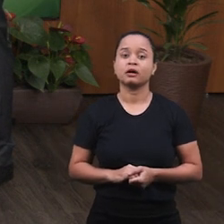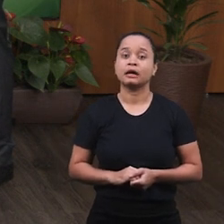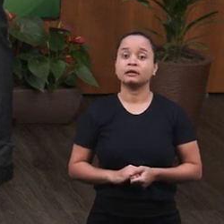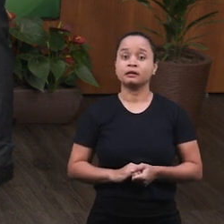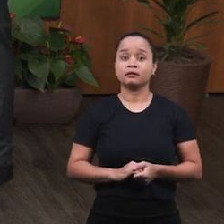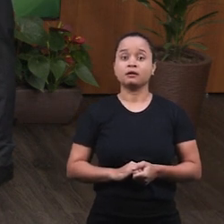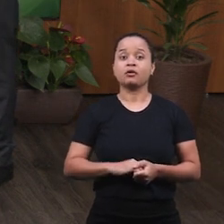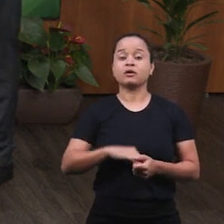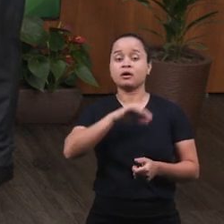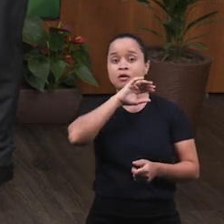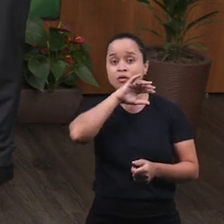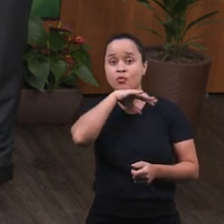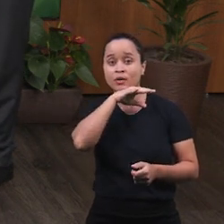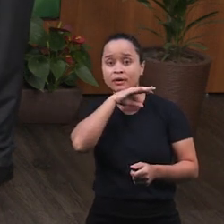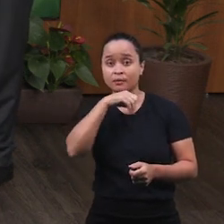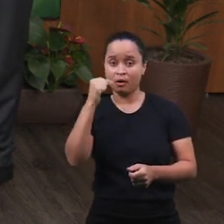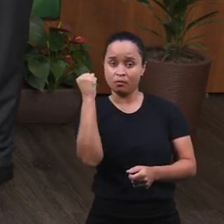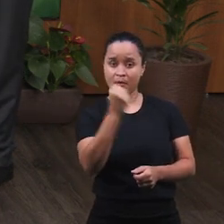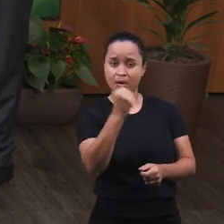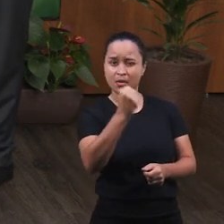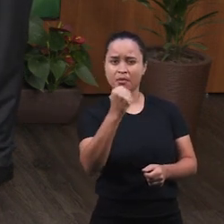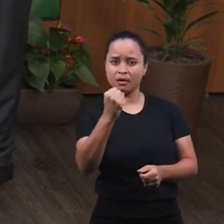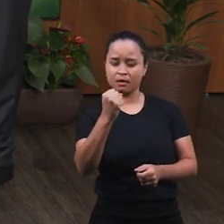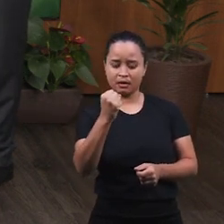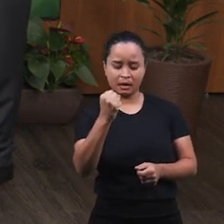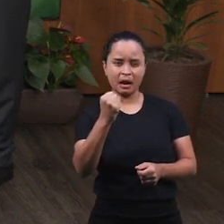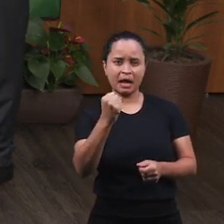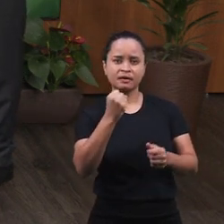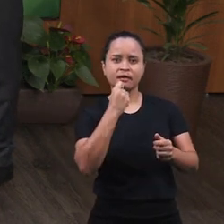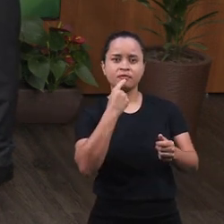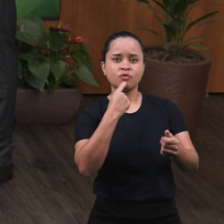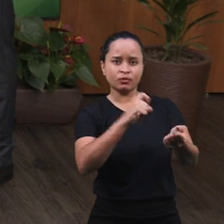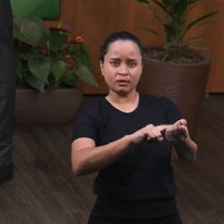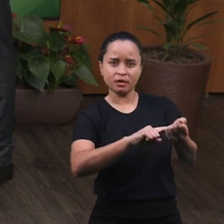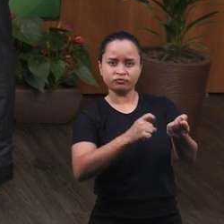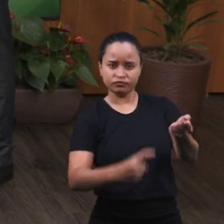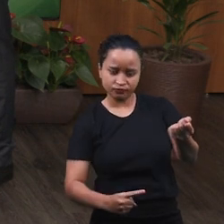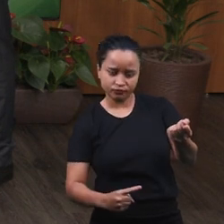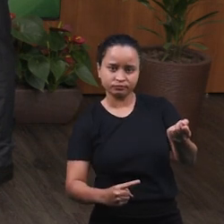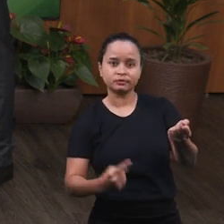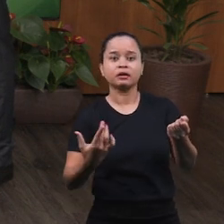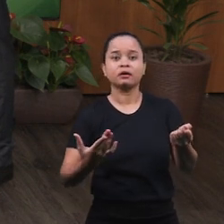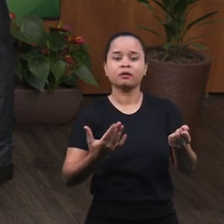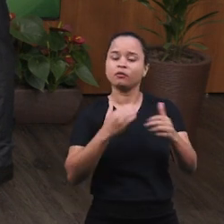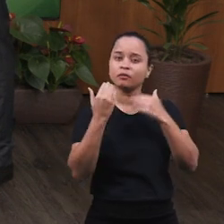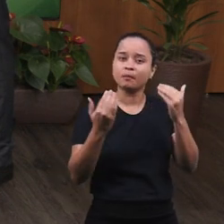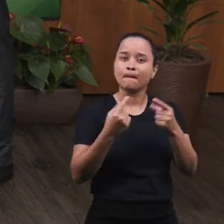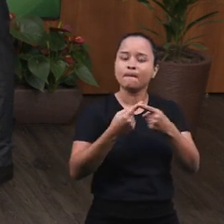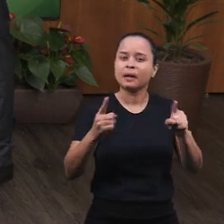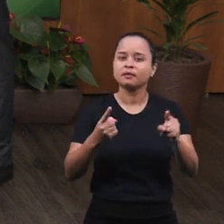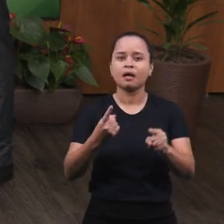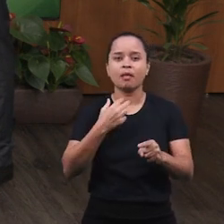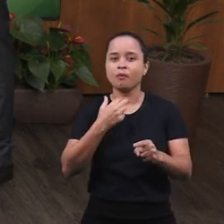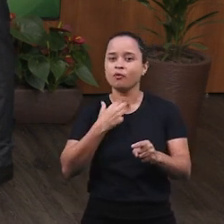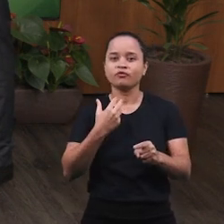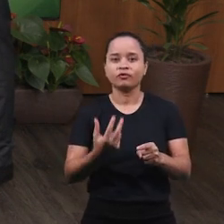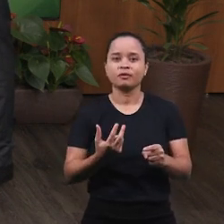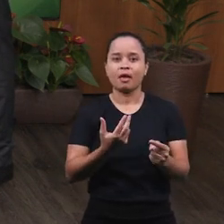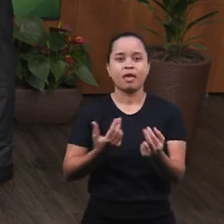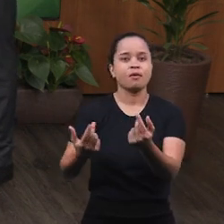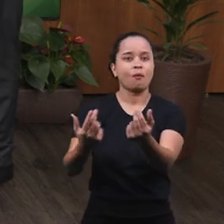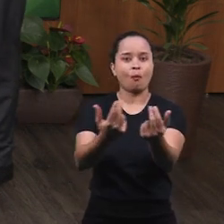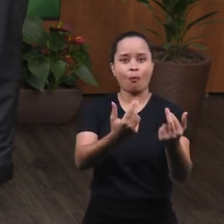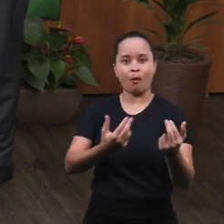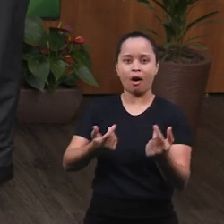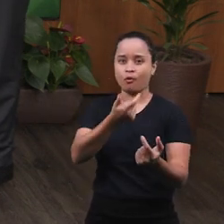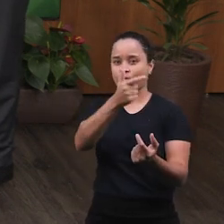il y avait leur sang versé, il était mort, et bien évidemment, on ne pourrait pas avoir le même animal dans les sacrifices qui